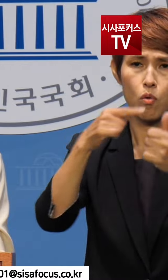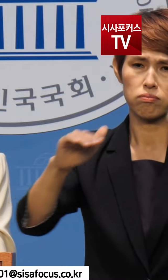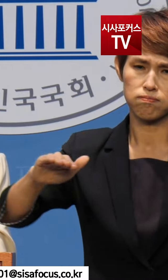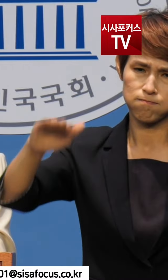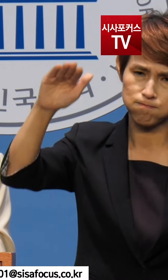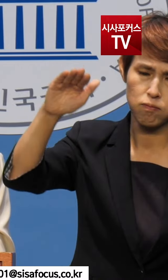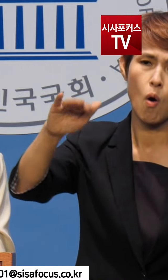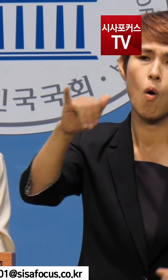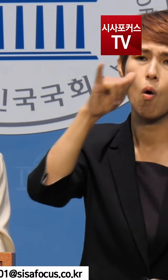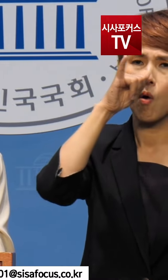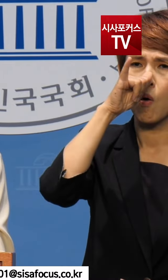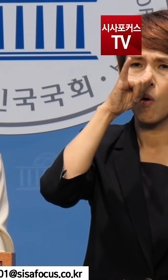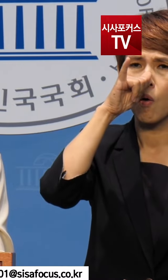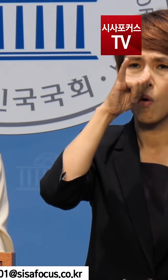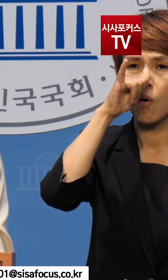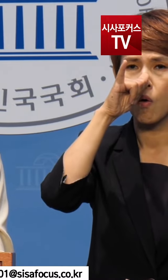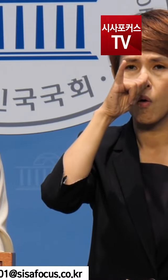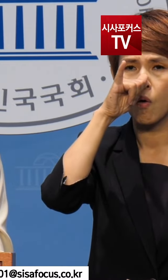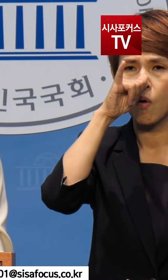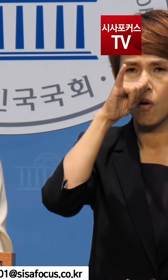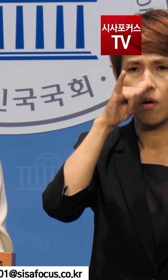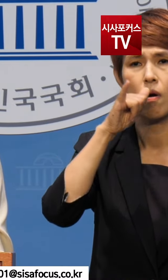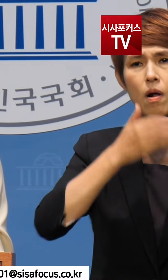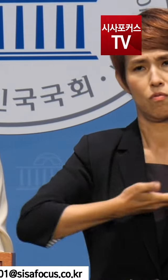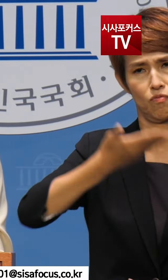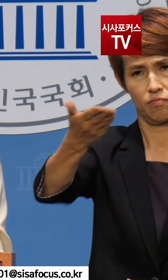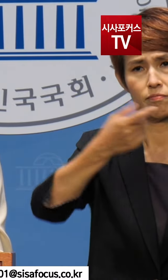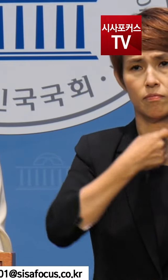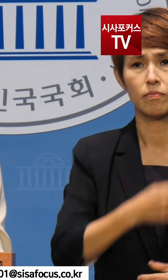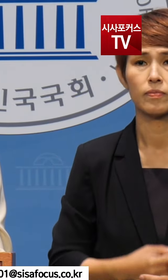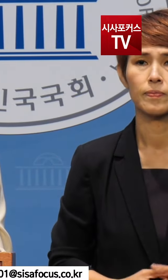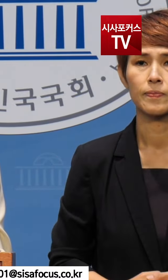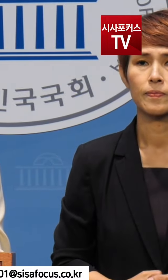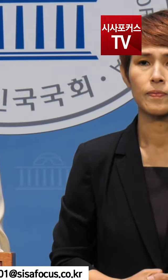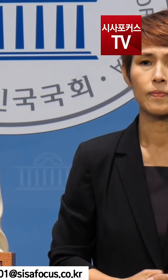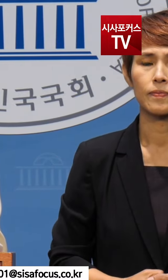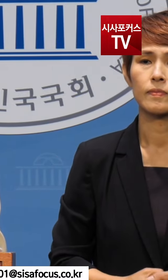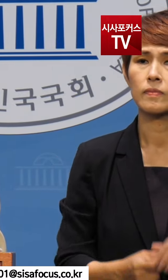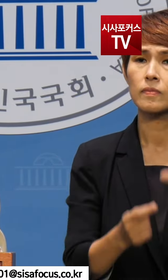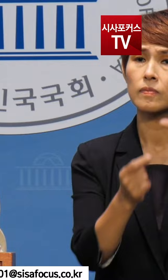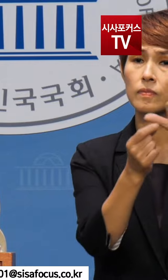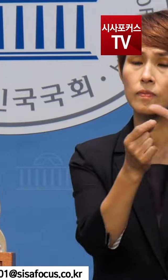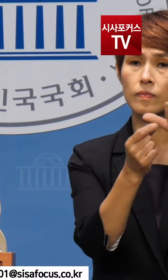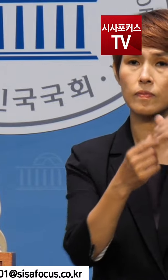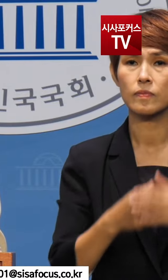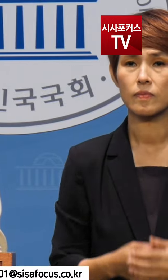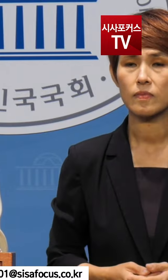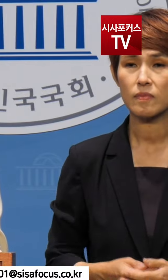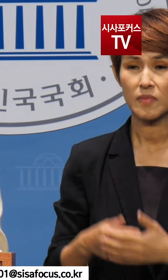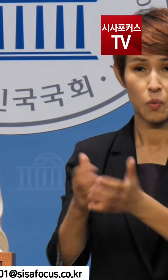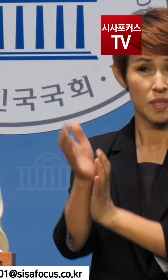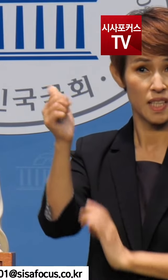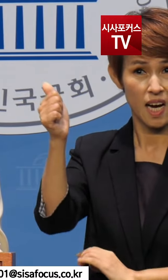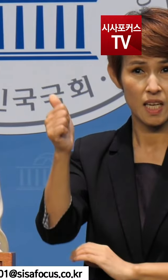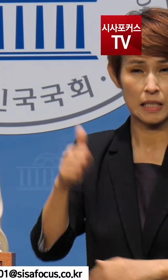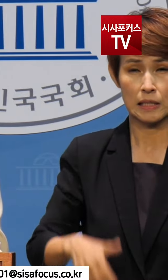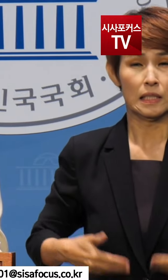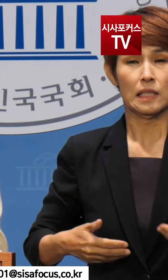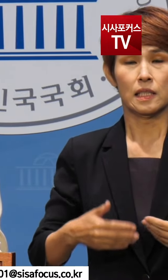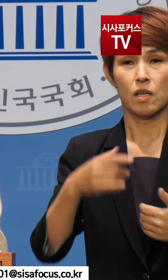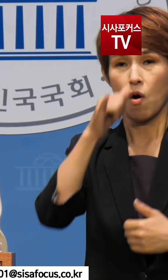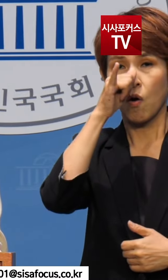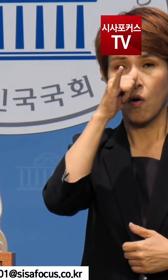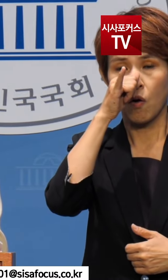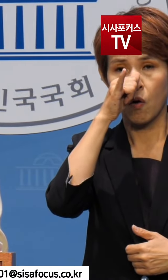수도 있음을 다시 한번 상기시켜드리는 바입니다. 다섯째, 제2원장은 급하게 추진된